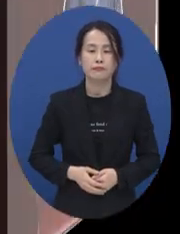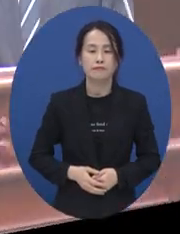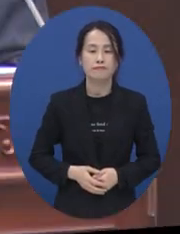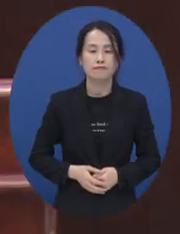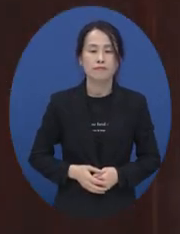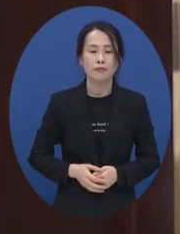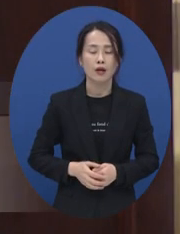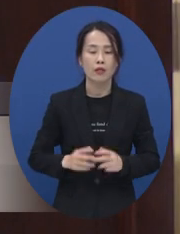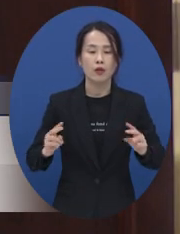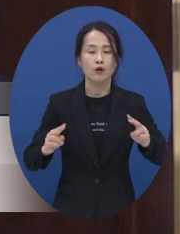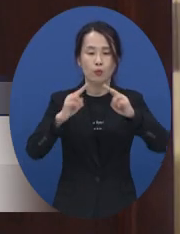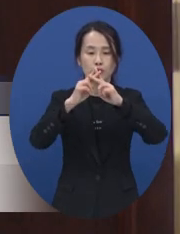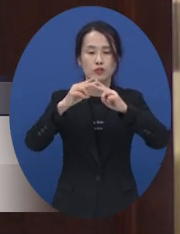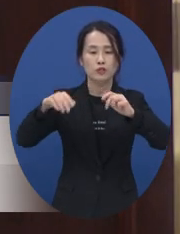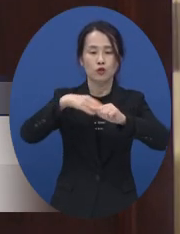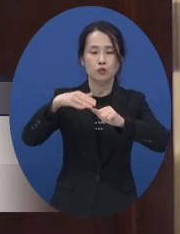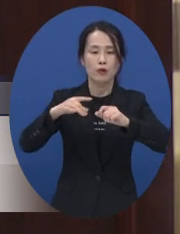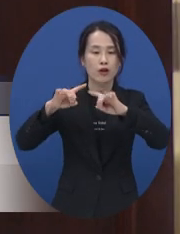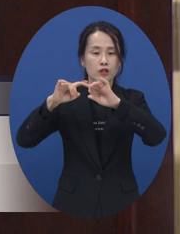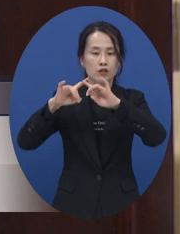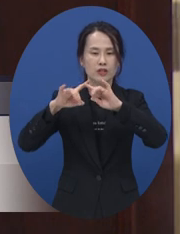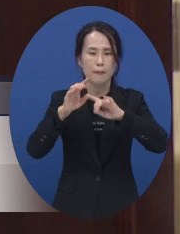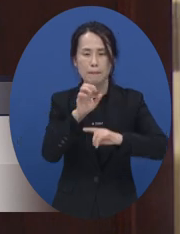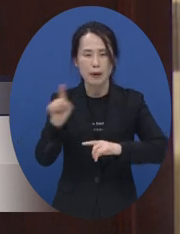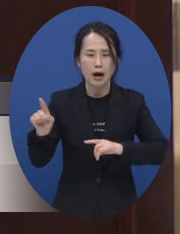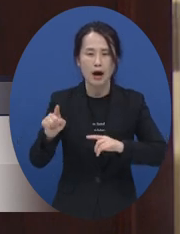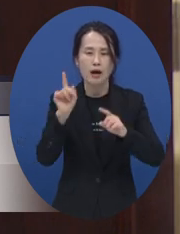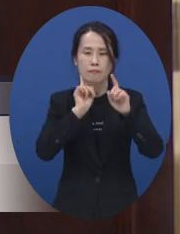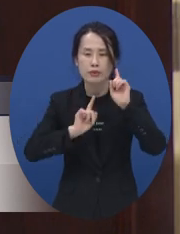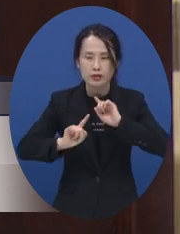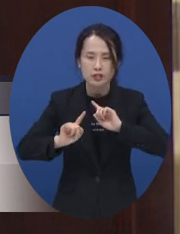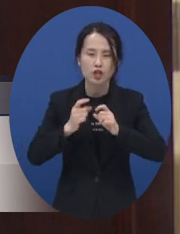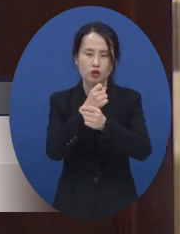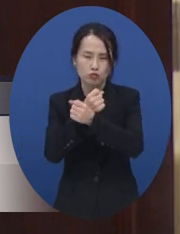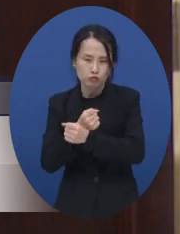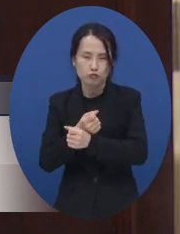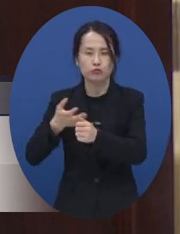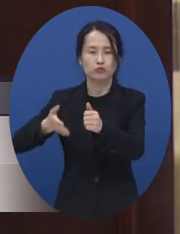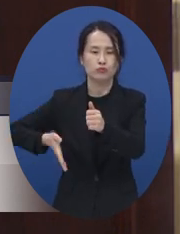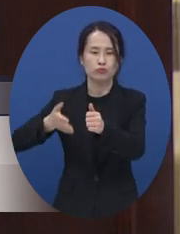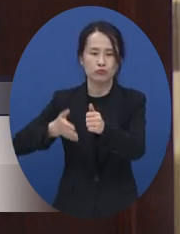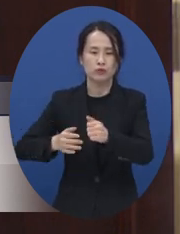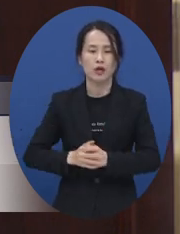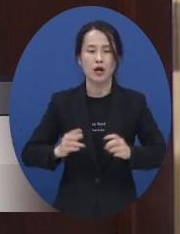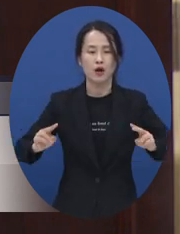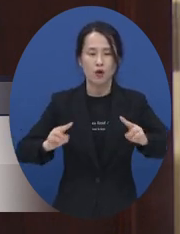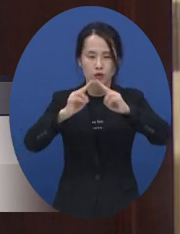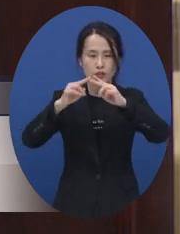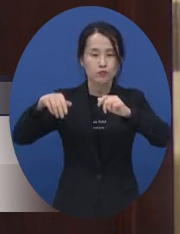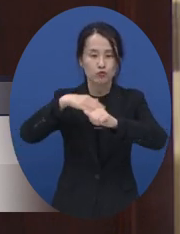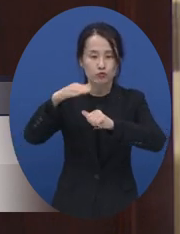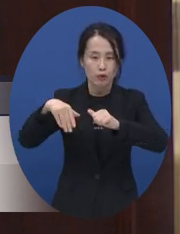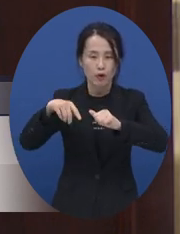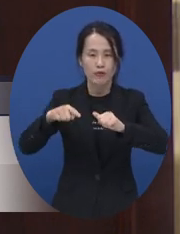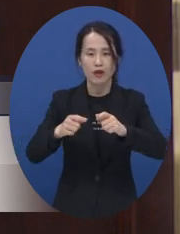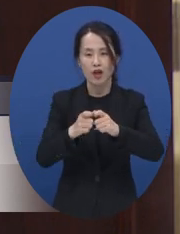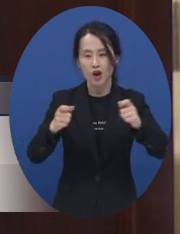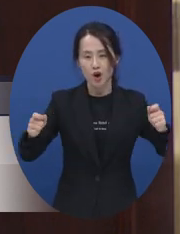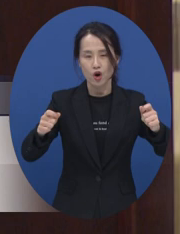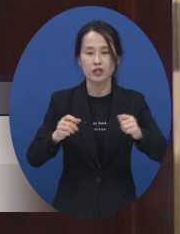요청합니다. 송전탑 주변 전자파 유해성 연구 용역을 실시해 주시기를 바랍니다. 송전탑